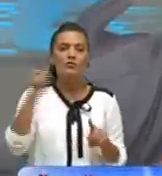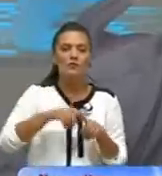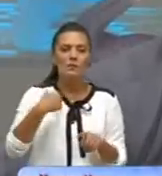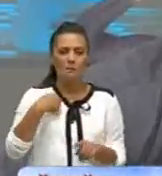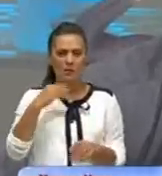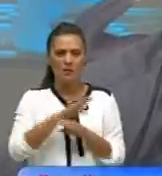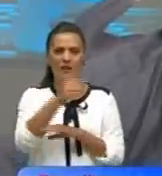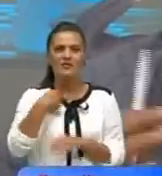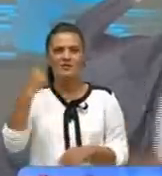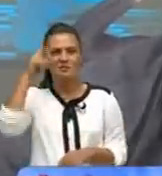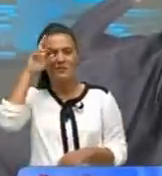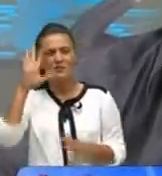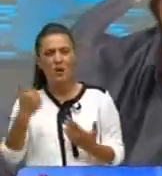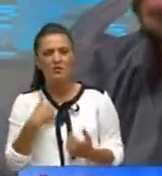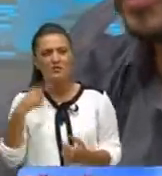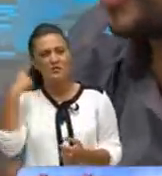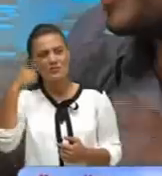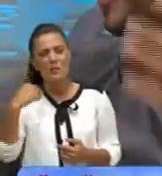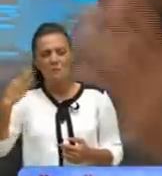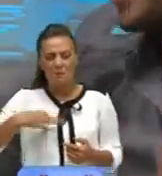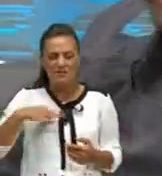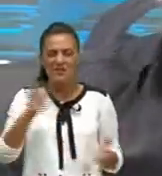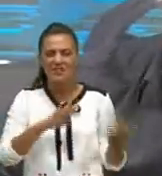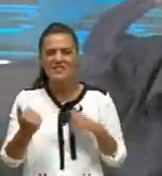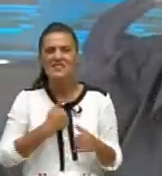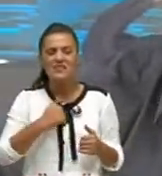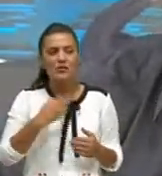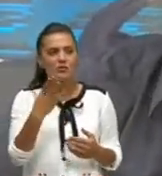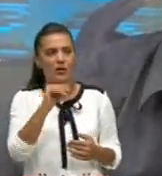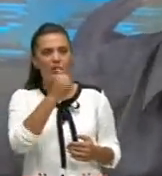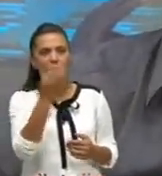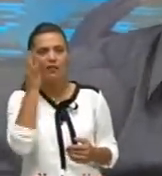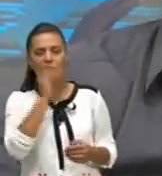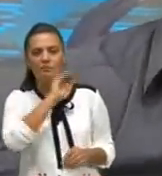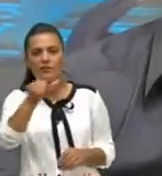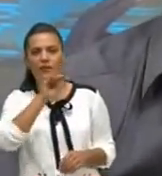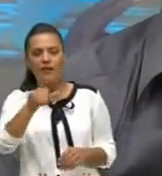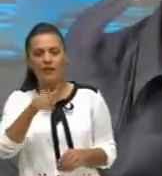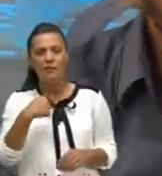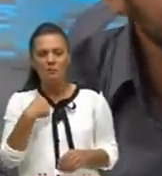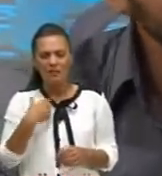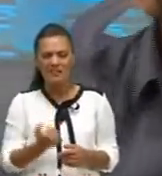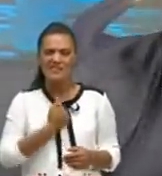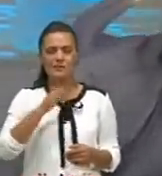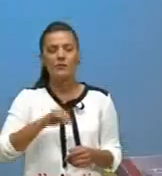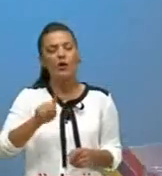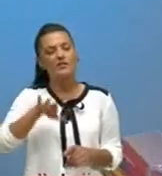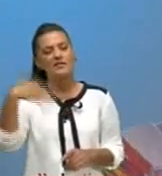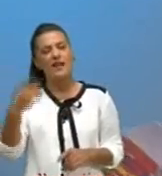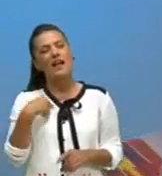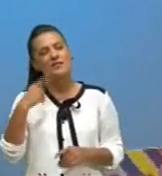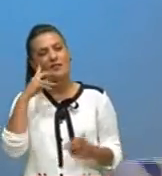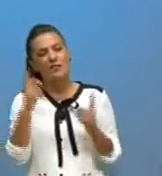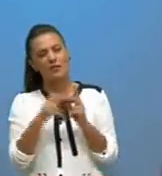yaşadığım travmayı düşünün. Zaten pazartesi evinden de çok ilgi çekici adamlar var her yerde. Var. Evet, onu sizinle ayrıca